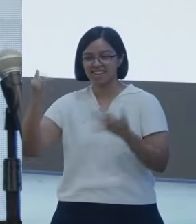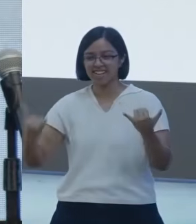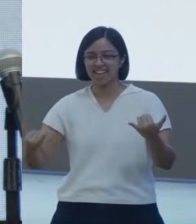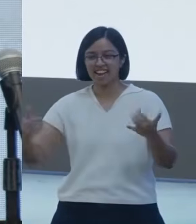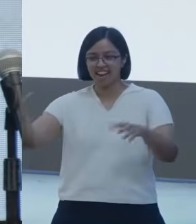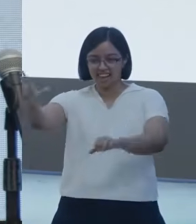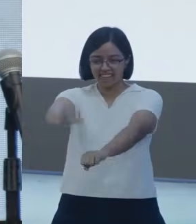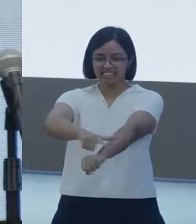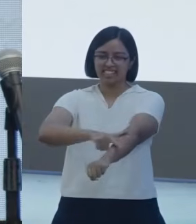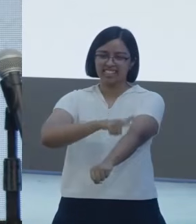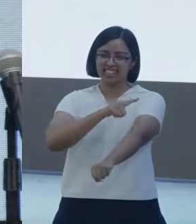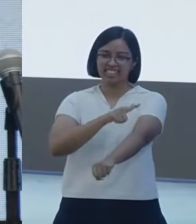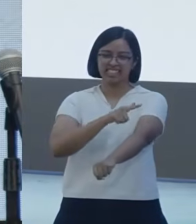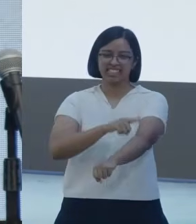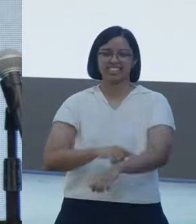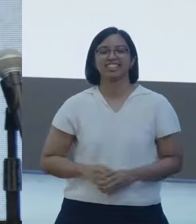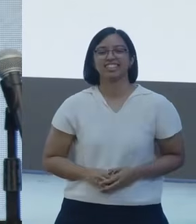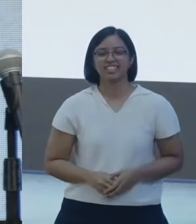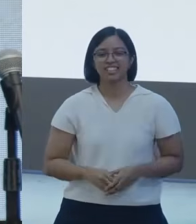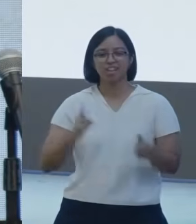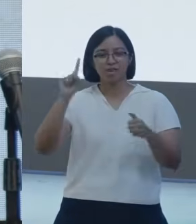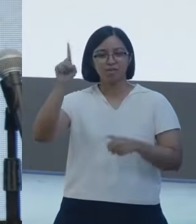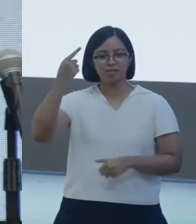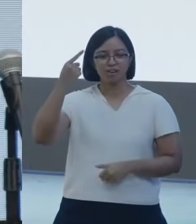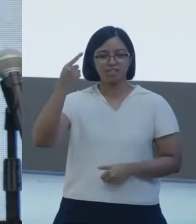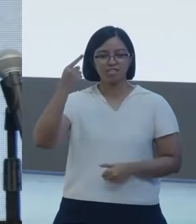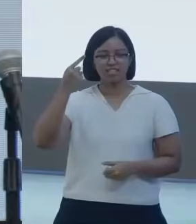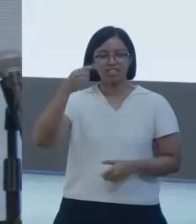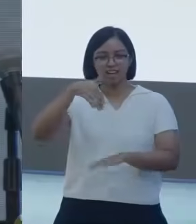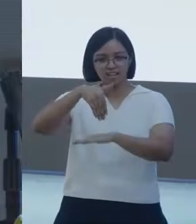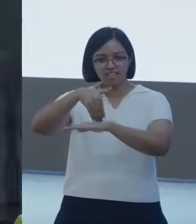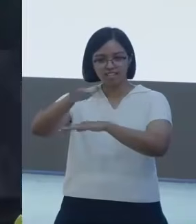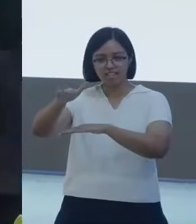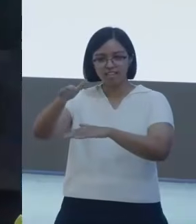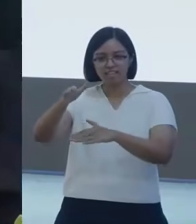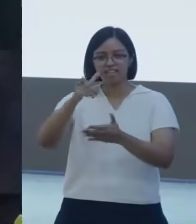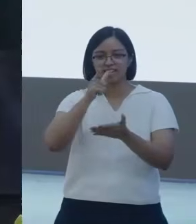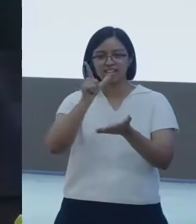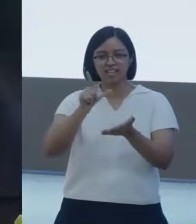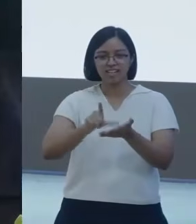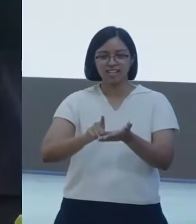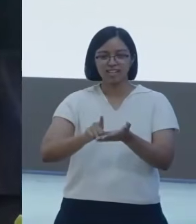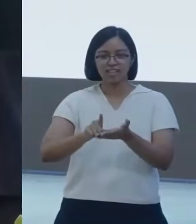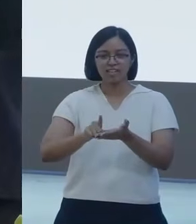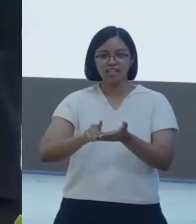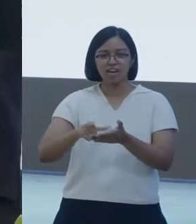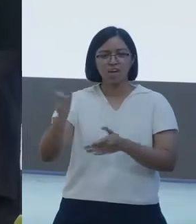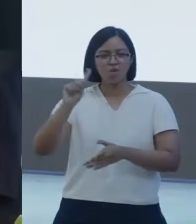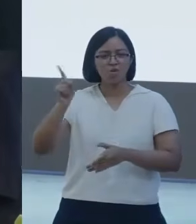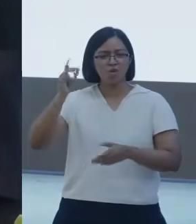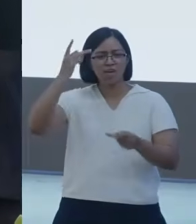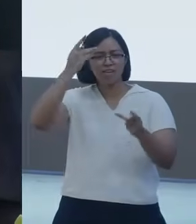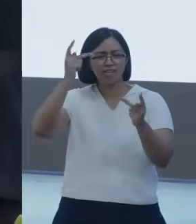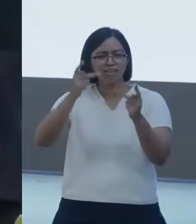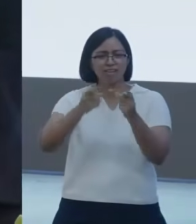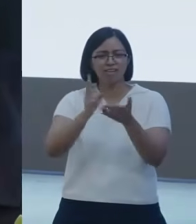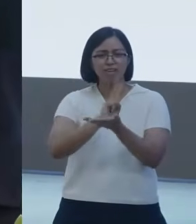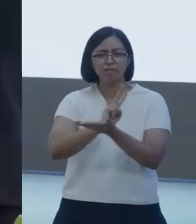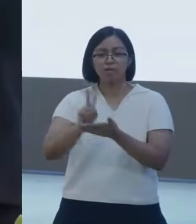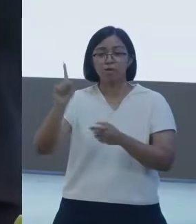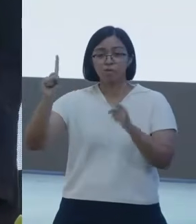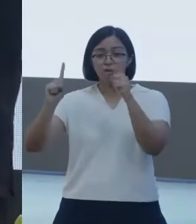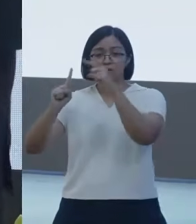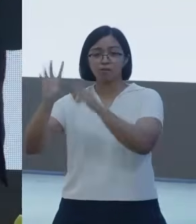Una, ang nagpadala ng liham, no? At ang kanyang layunin. Ito pong verses 1 to 4 ay yung tinatawag